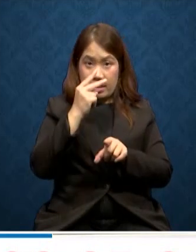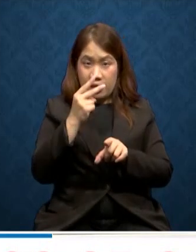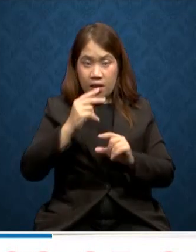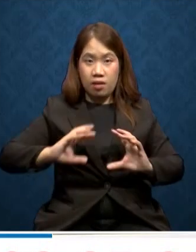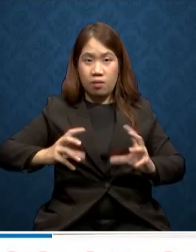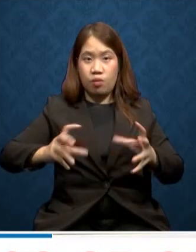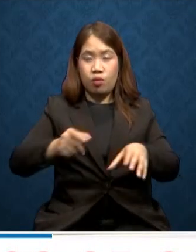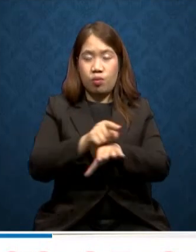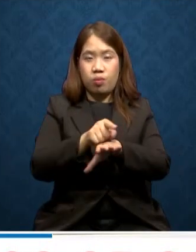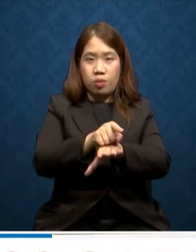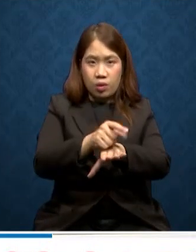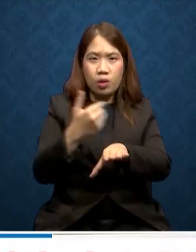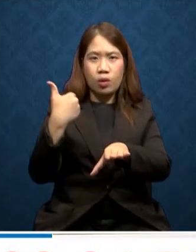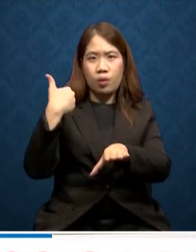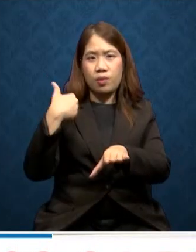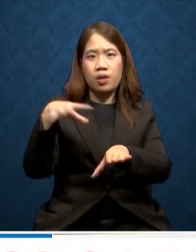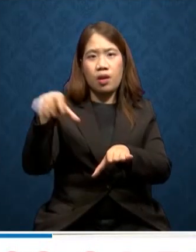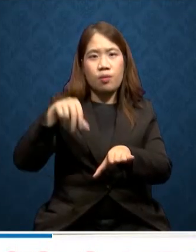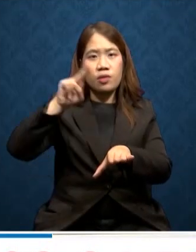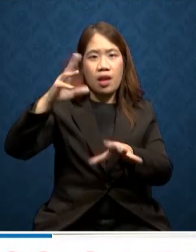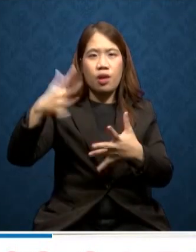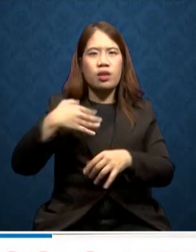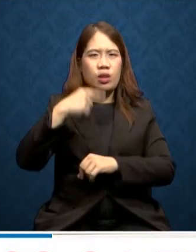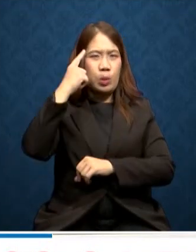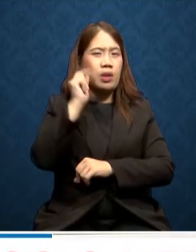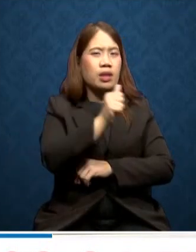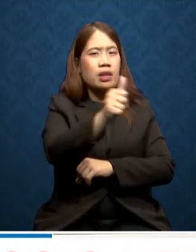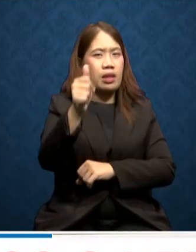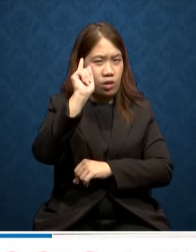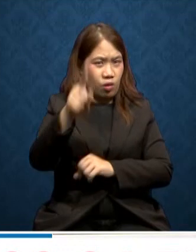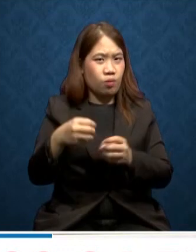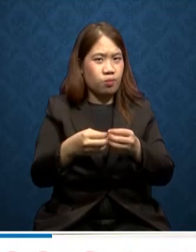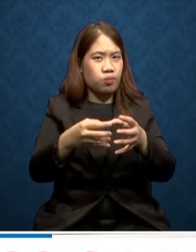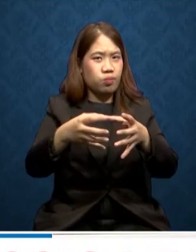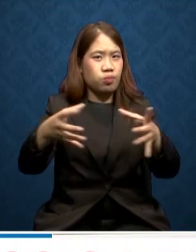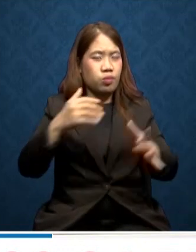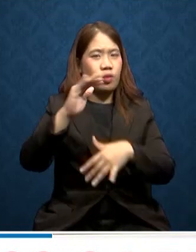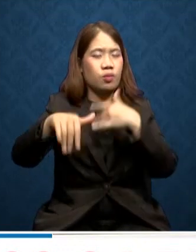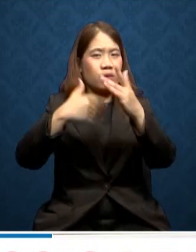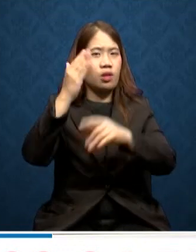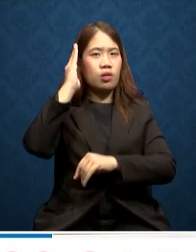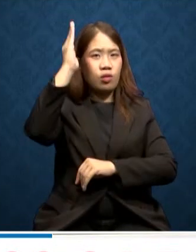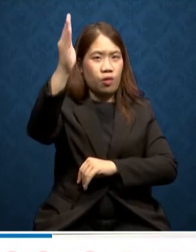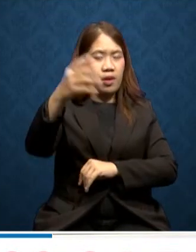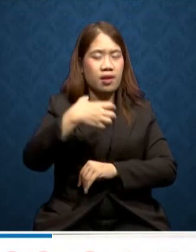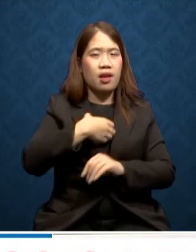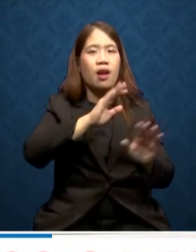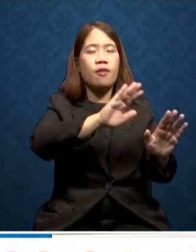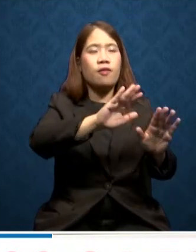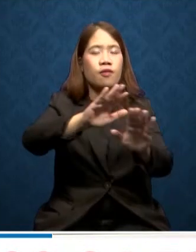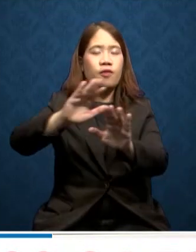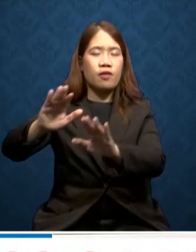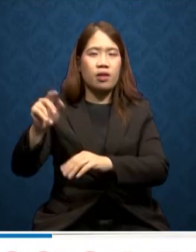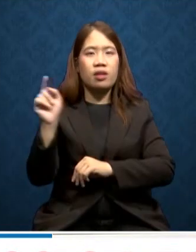การเอาไปใช้แล้วนะครับอันนี้เป็นสิ่งที่ดีนะครับก็ต้องขยายผลดำเนินการต่อไปครับก็อยากจะฝากท่านเอาไว้นะครับ